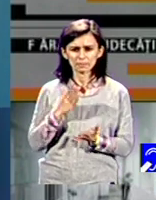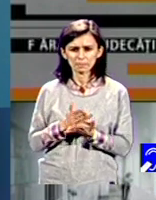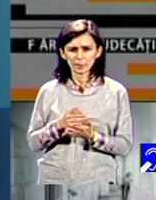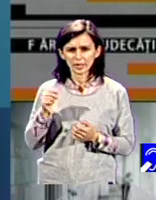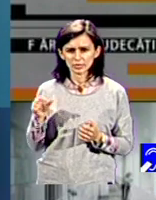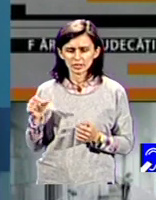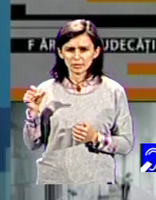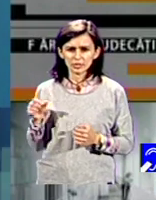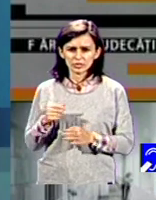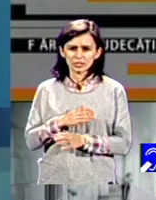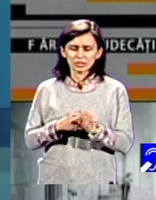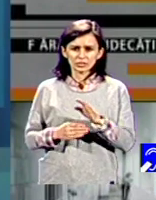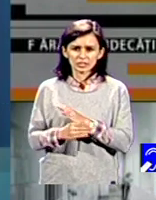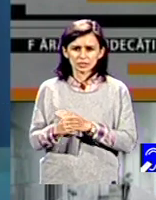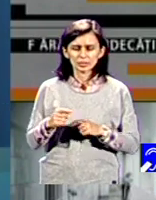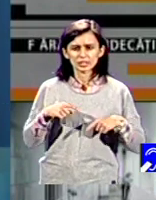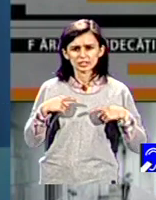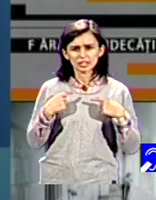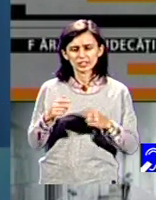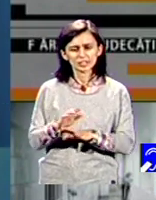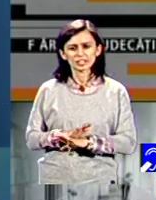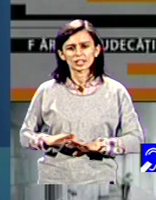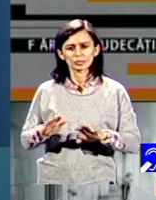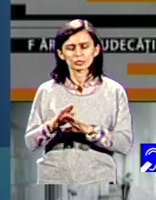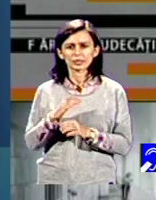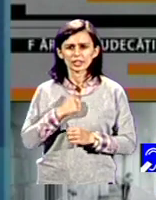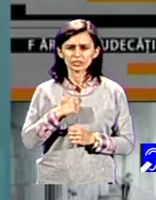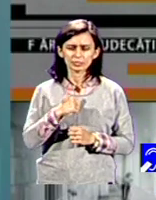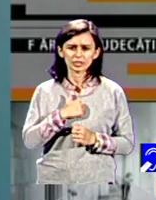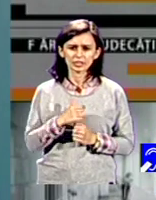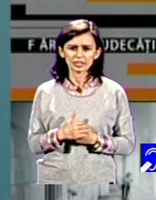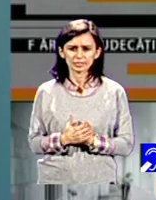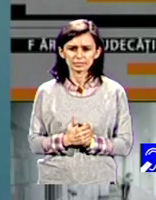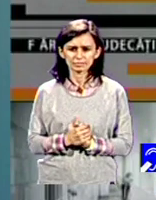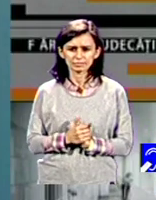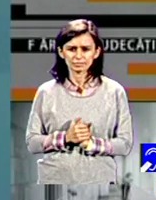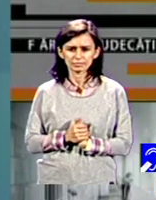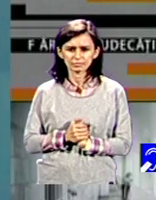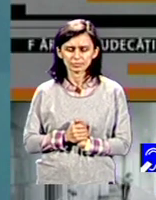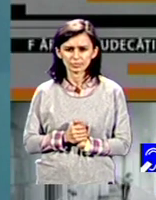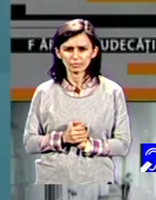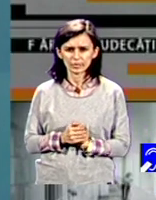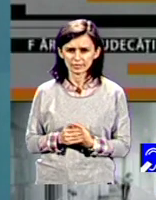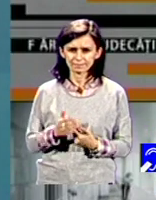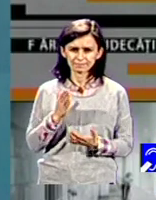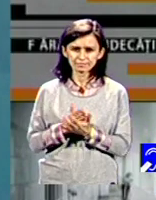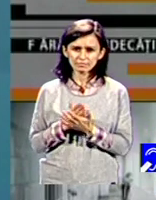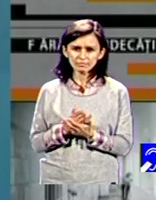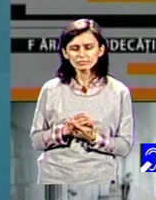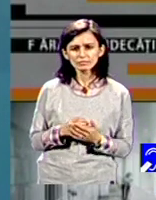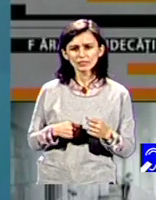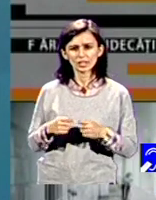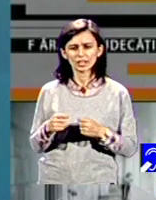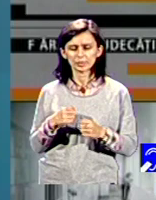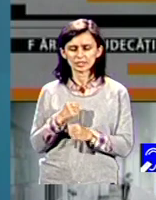persoanelor cu dizabilități la viața publică și privată rămânem în această zonă dreptul la ocupare pe piața muncii este